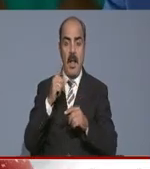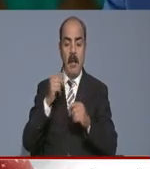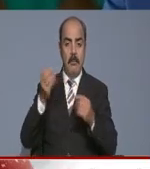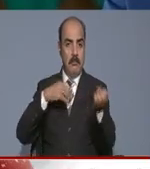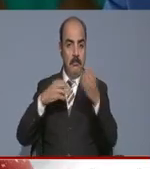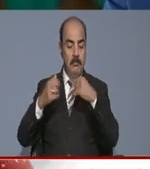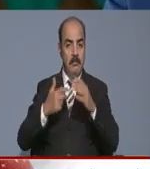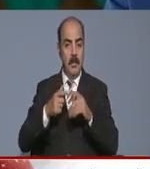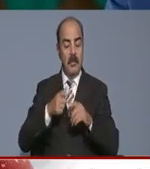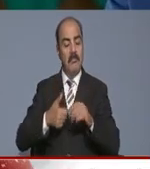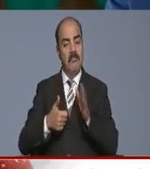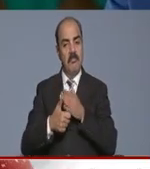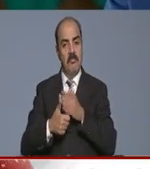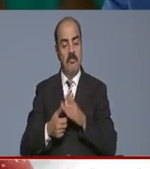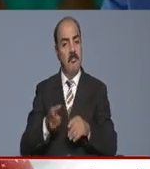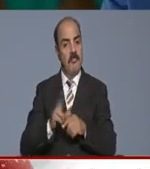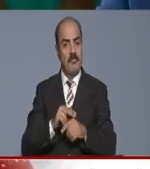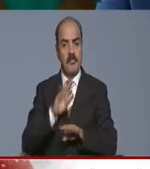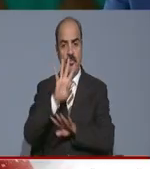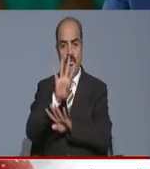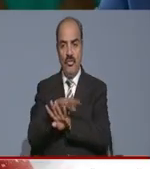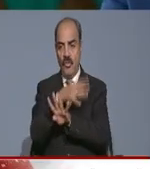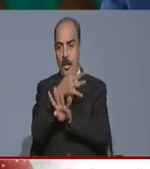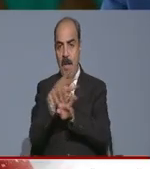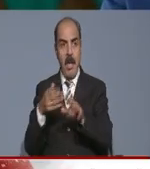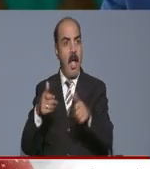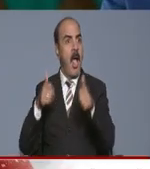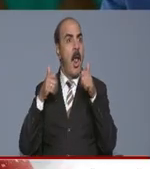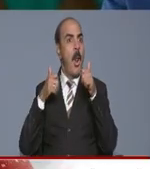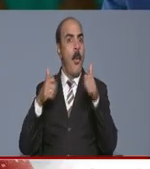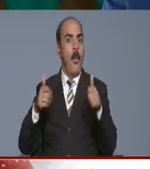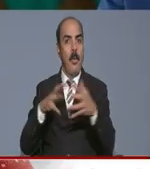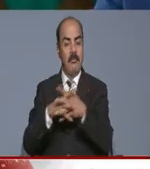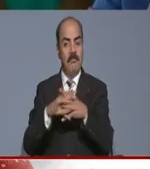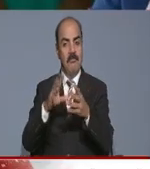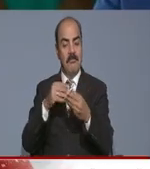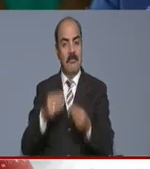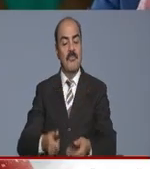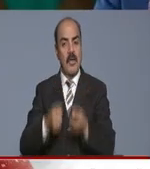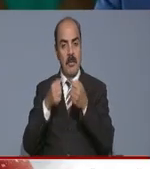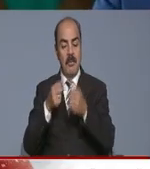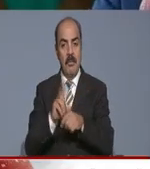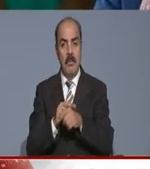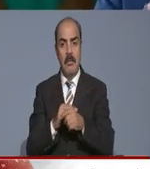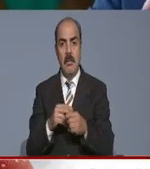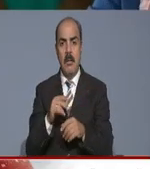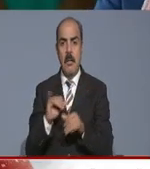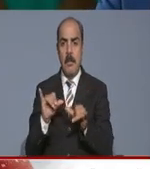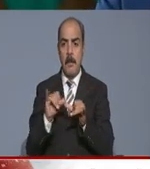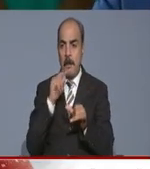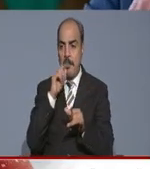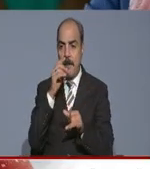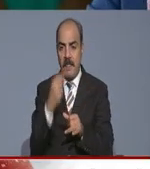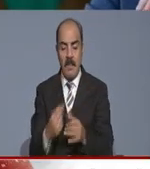برازيل، وعمل شبكة لتعزيز تمكين المرأة الاقتصادية